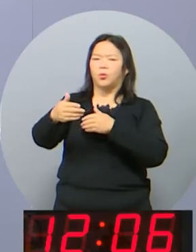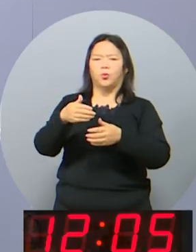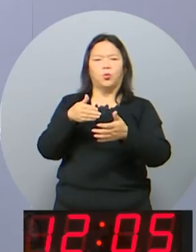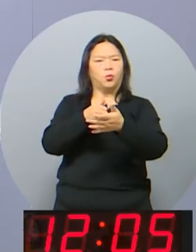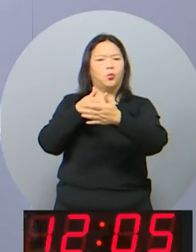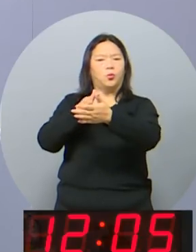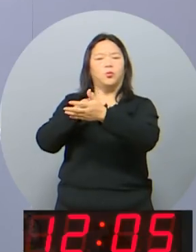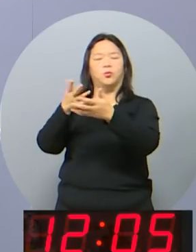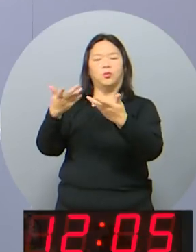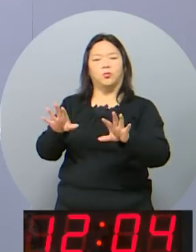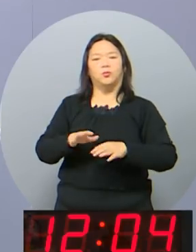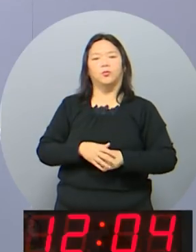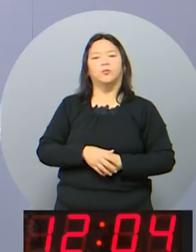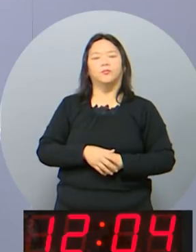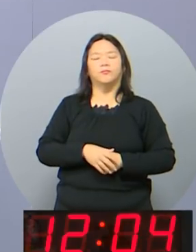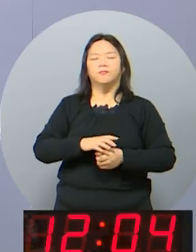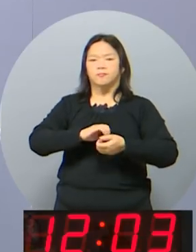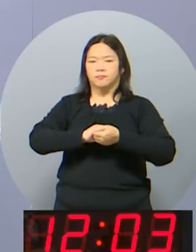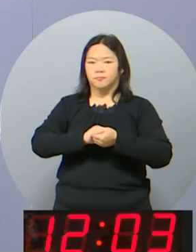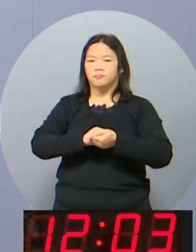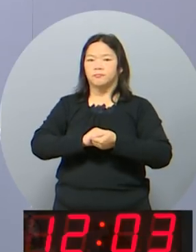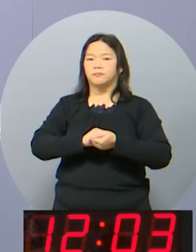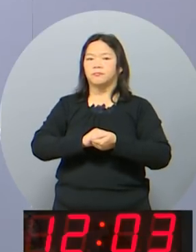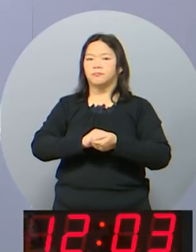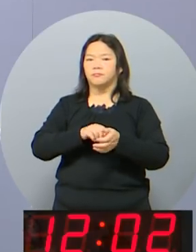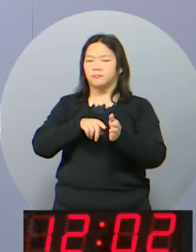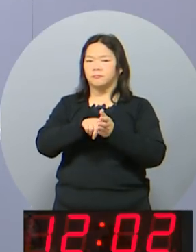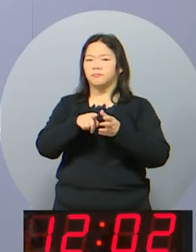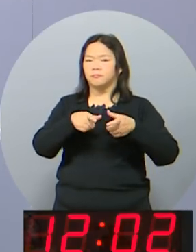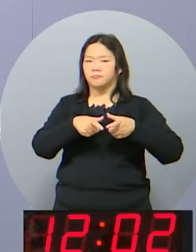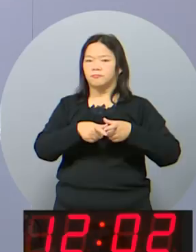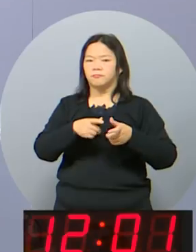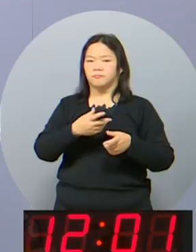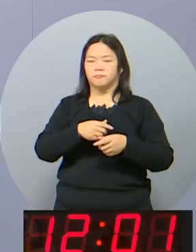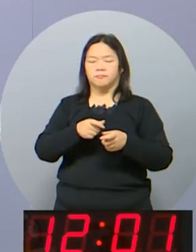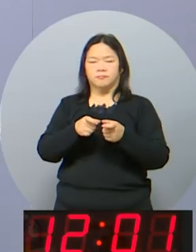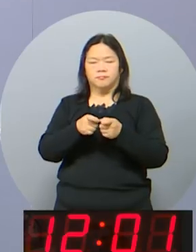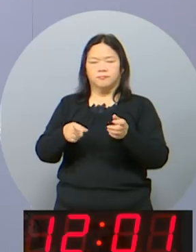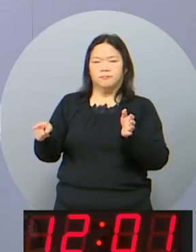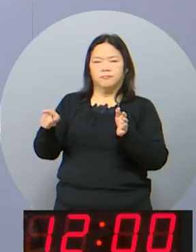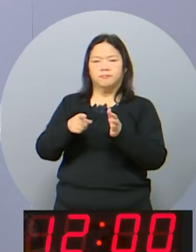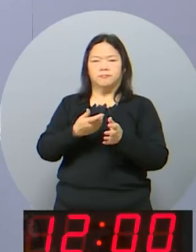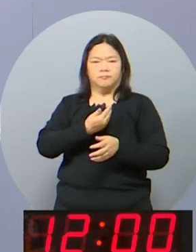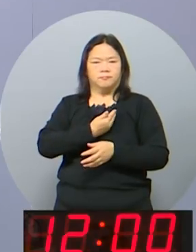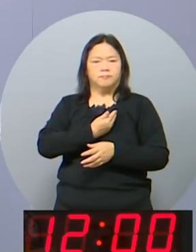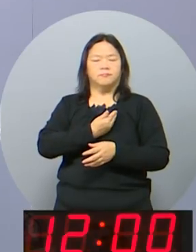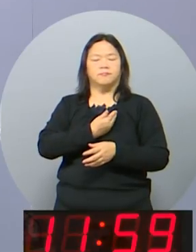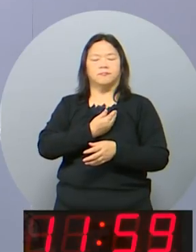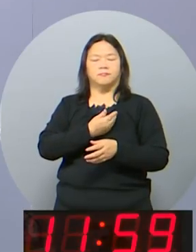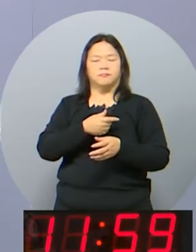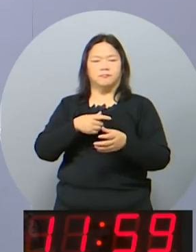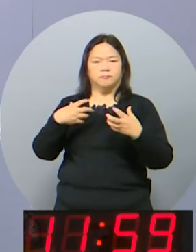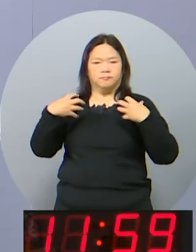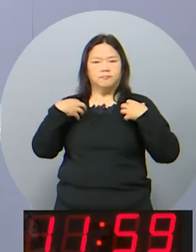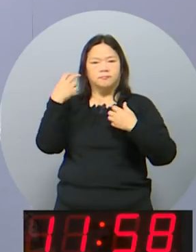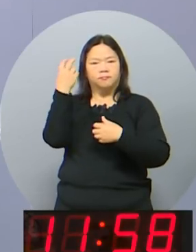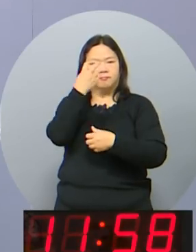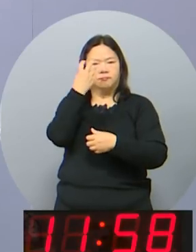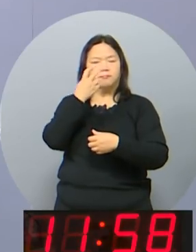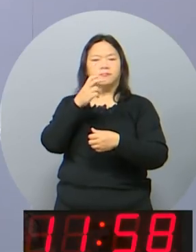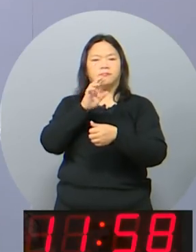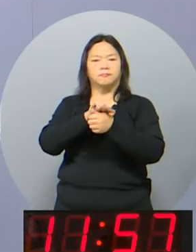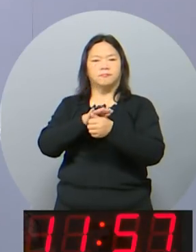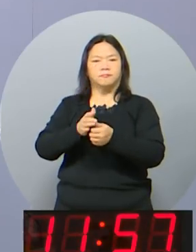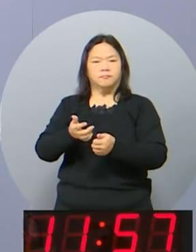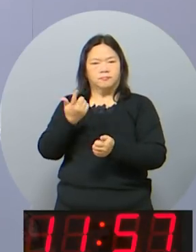一定要有专心还有有恒心有毅力的人来监督，然后来